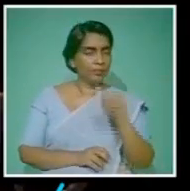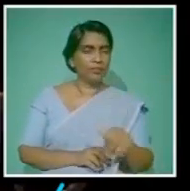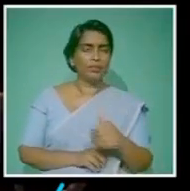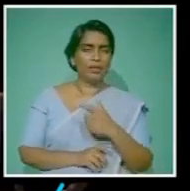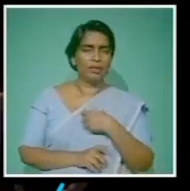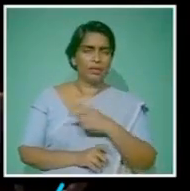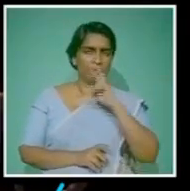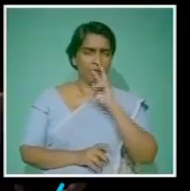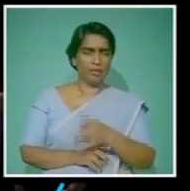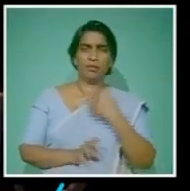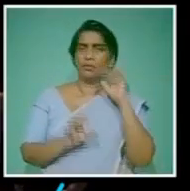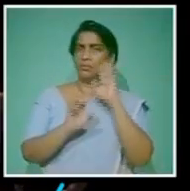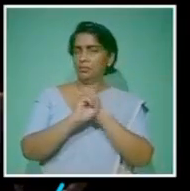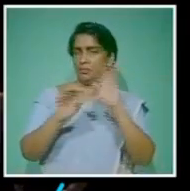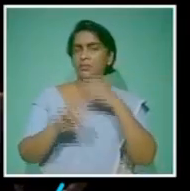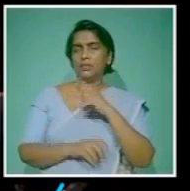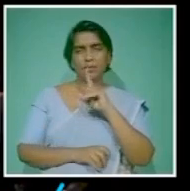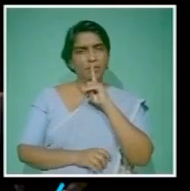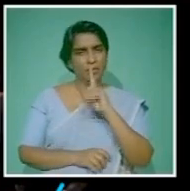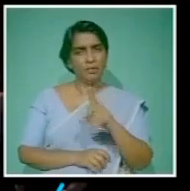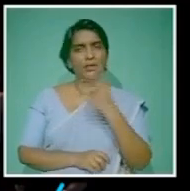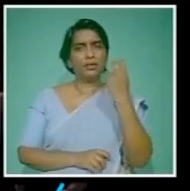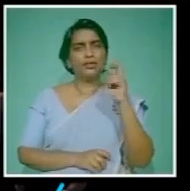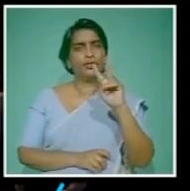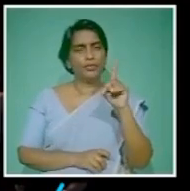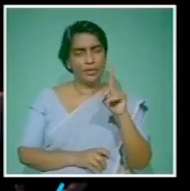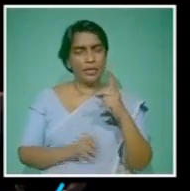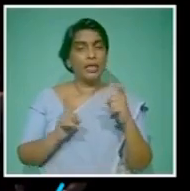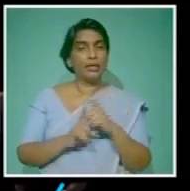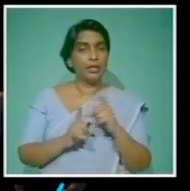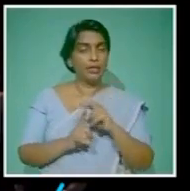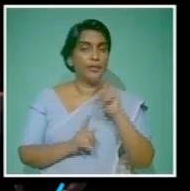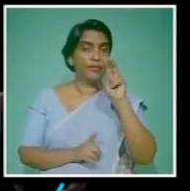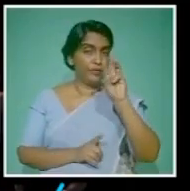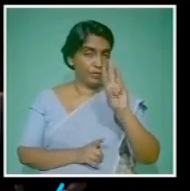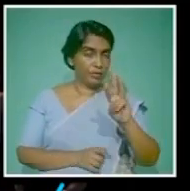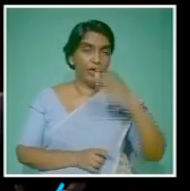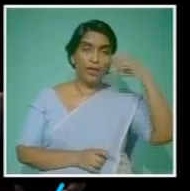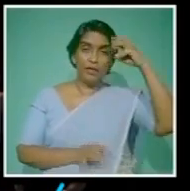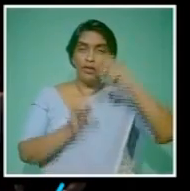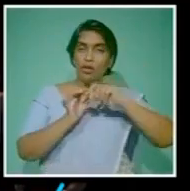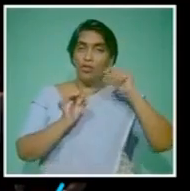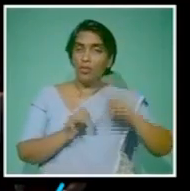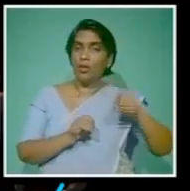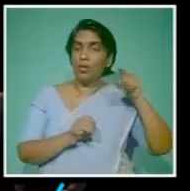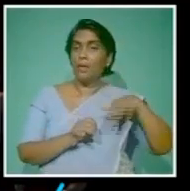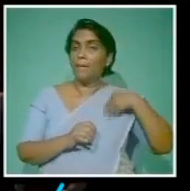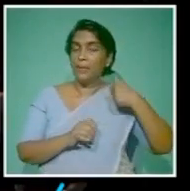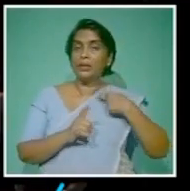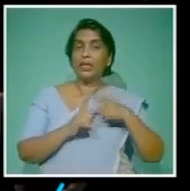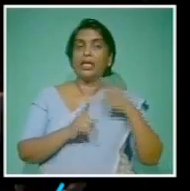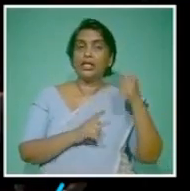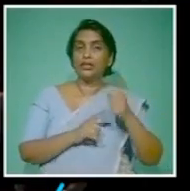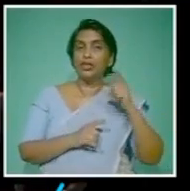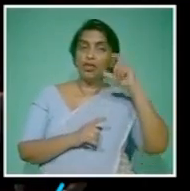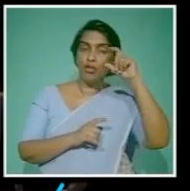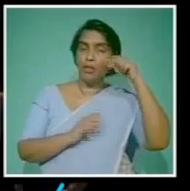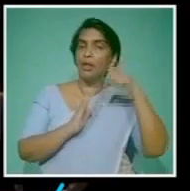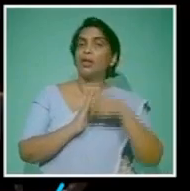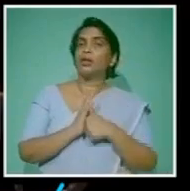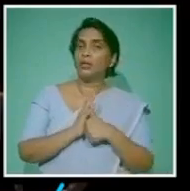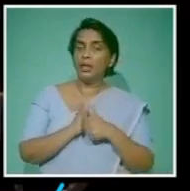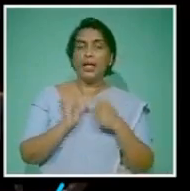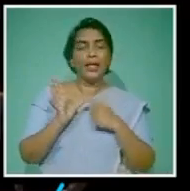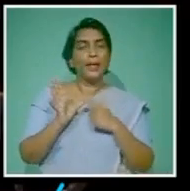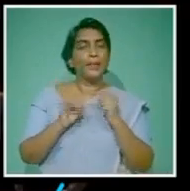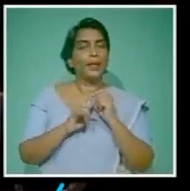විකෘති කර දක්වන ලද ප්‍රකාශයක් වන බව මා සඳහන් කරමි 2021 දෙසැම්බර් මාස 23 දින විදුලි බල මණ්ඩලය විසින් මේ ප්‍රධාන විදුලි ඉංජිනේරු කොළඹ දකුණ